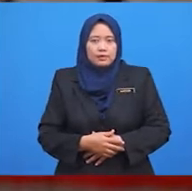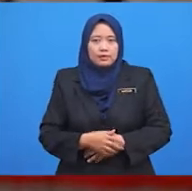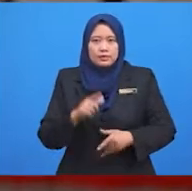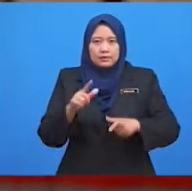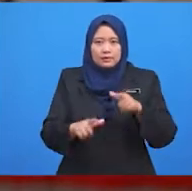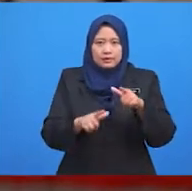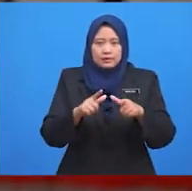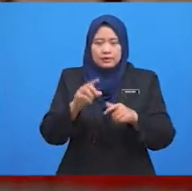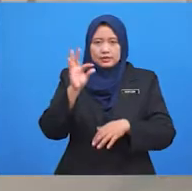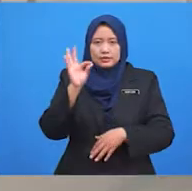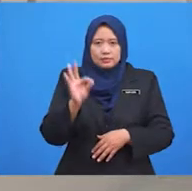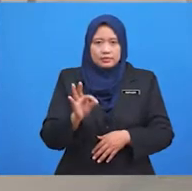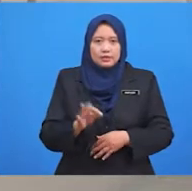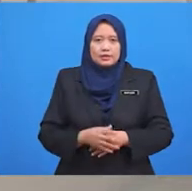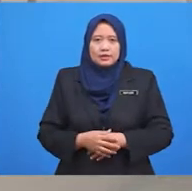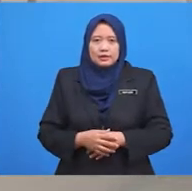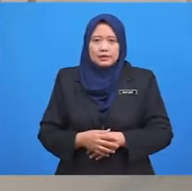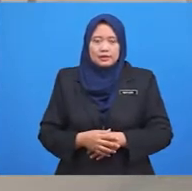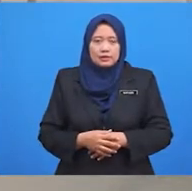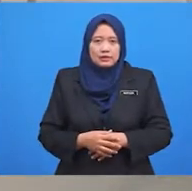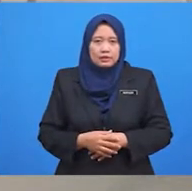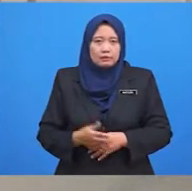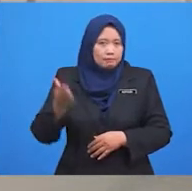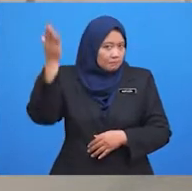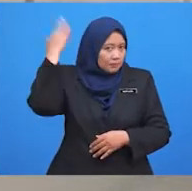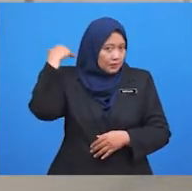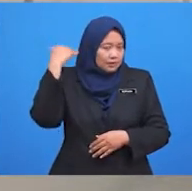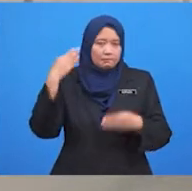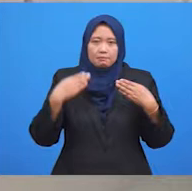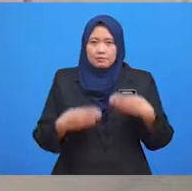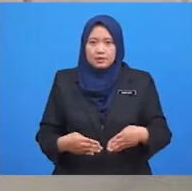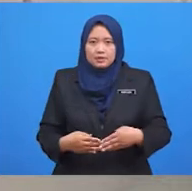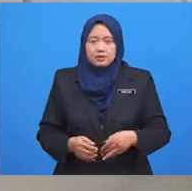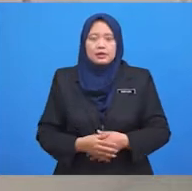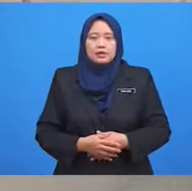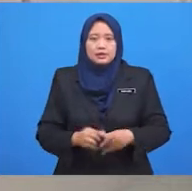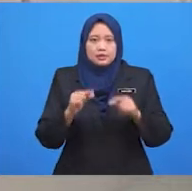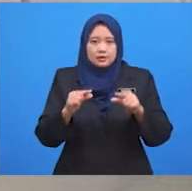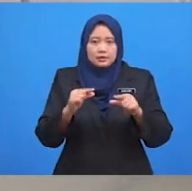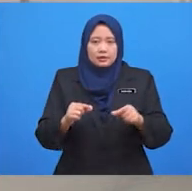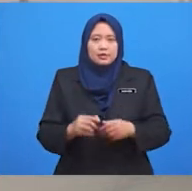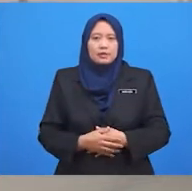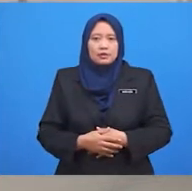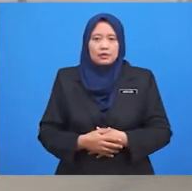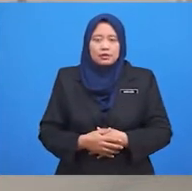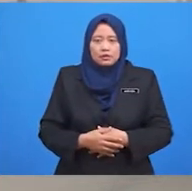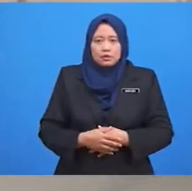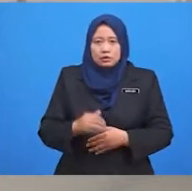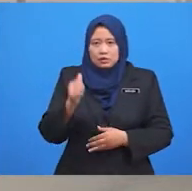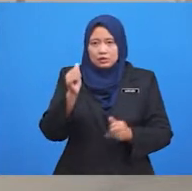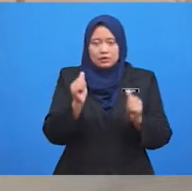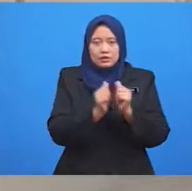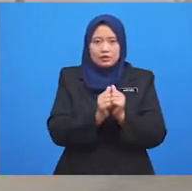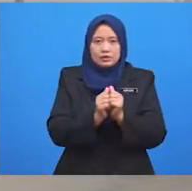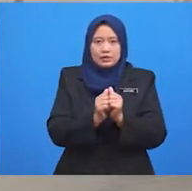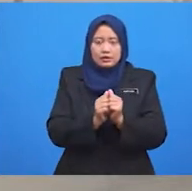Langkah yang kesembilan, manakala bahagian belakang badan pula, gerakan prop dengan gerakan grab mencengkam dan